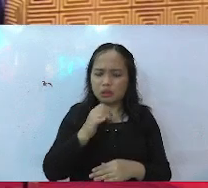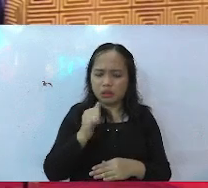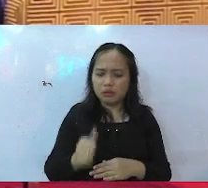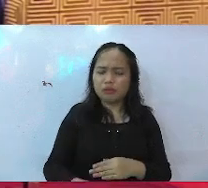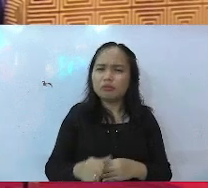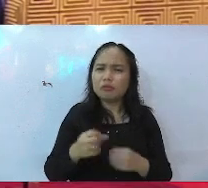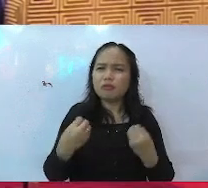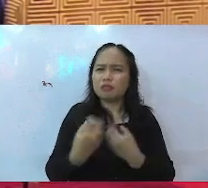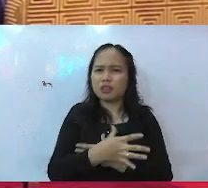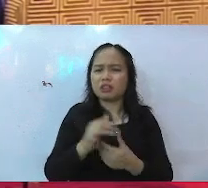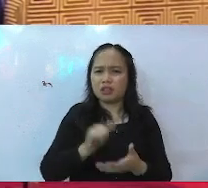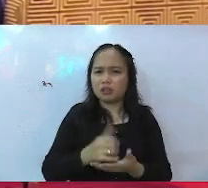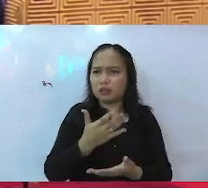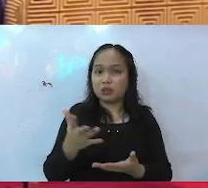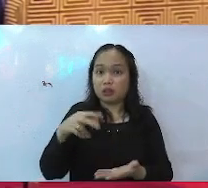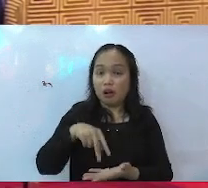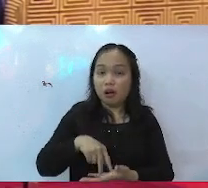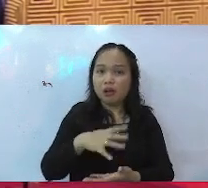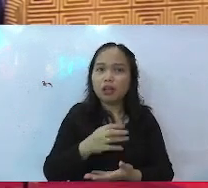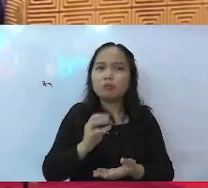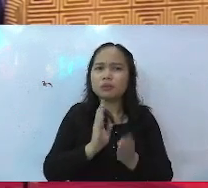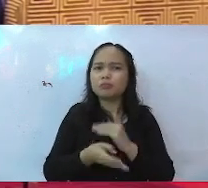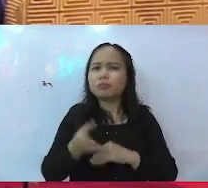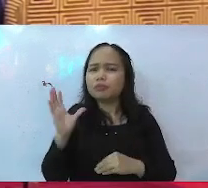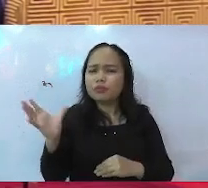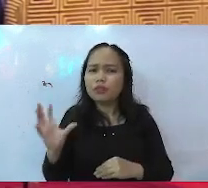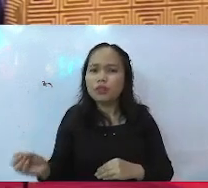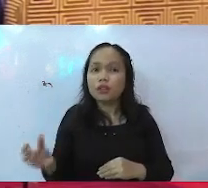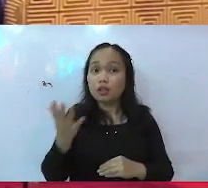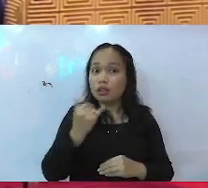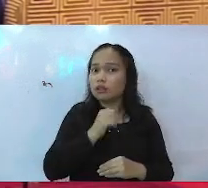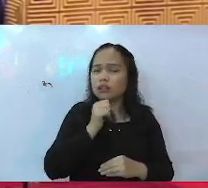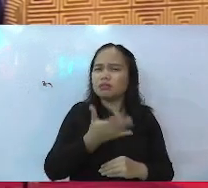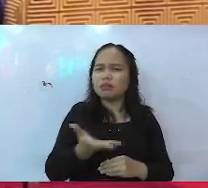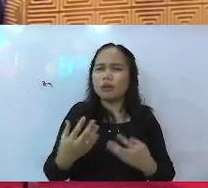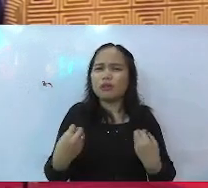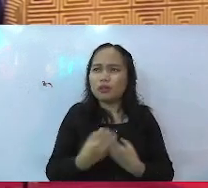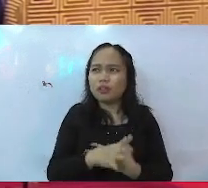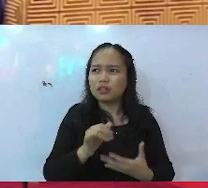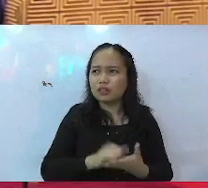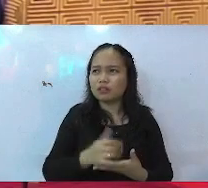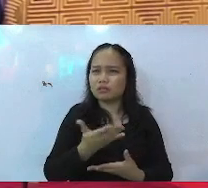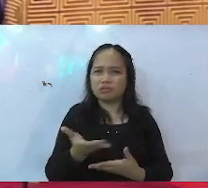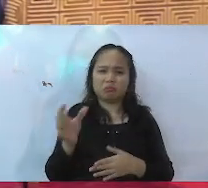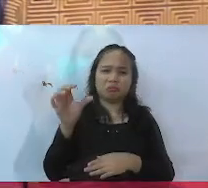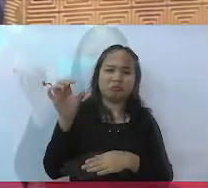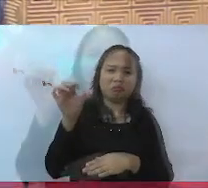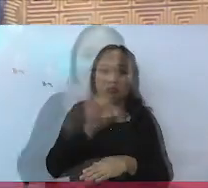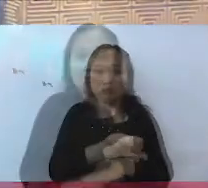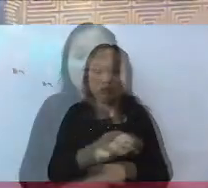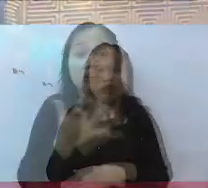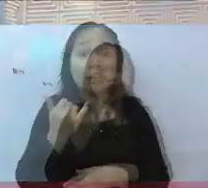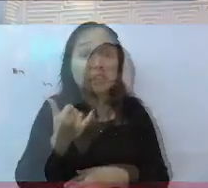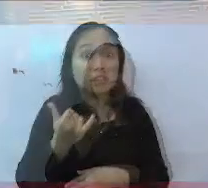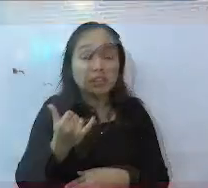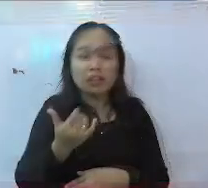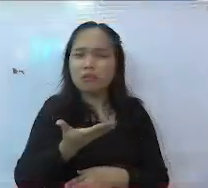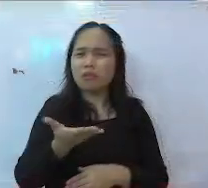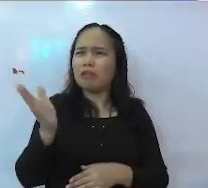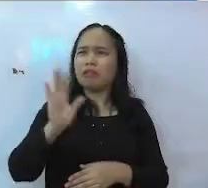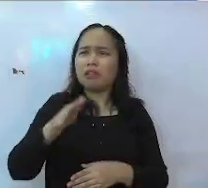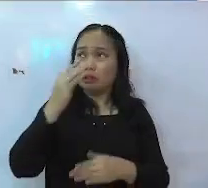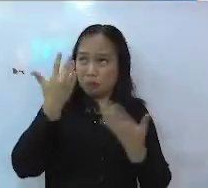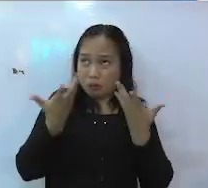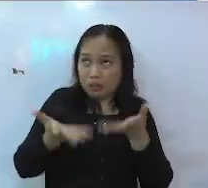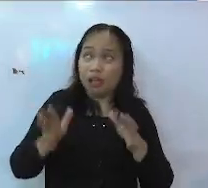mag-stand out at mag-stand up kayo or mag-stand out at huwag din kayong matatakot na matatalo kayo Tandaan niyo nagpasalamat na kayo eh ano yung isa sa